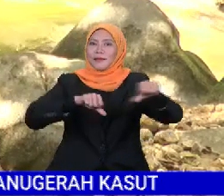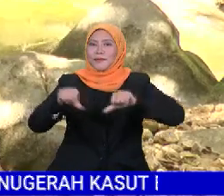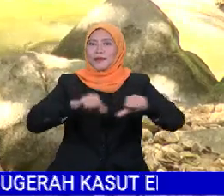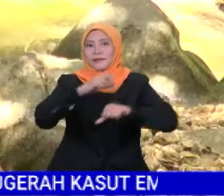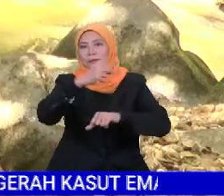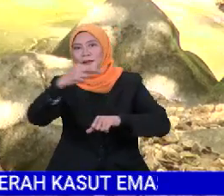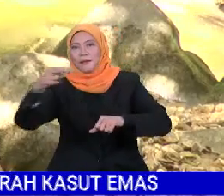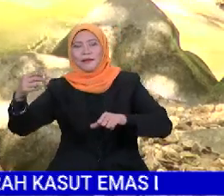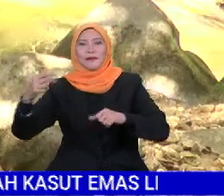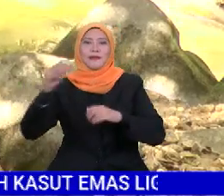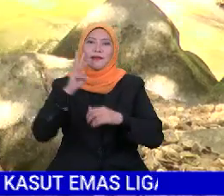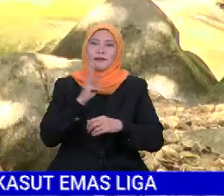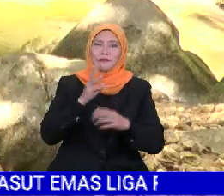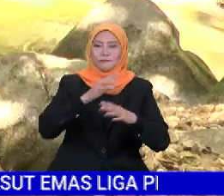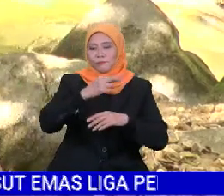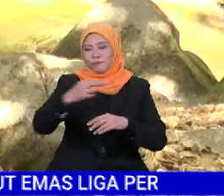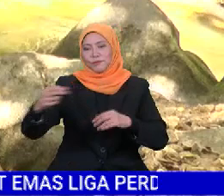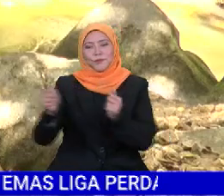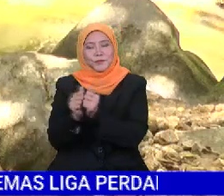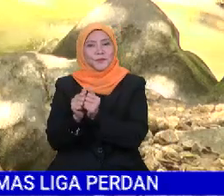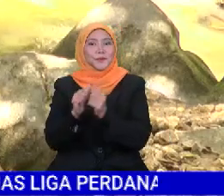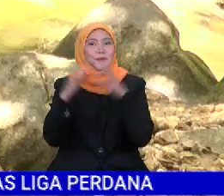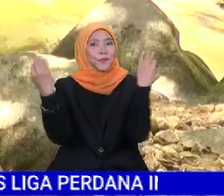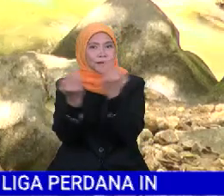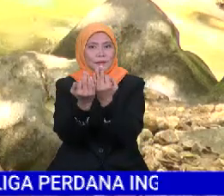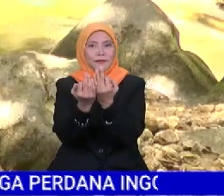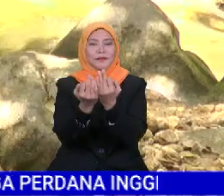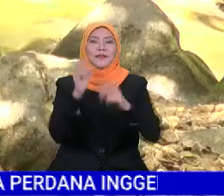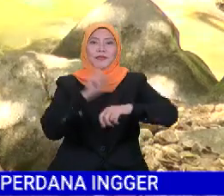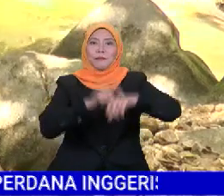air, beriadah dan berkelah bersama keluarga pada